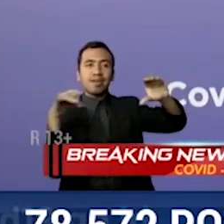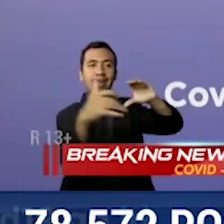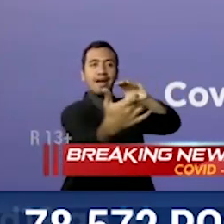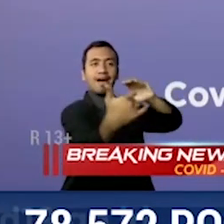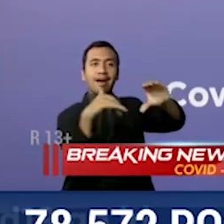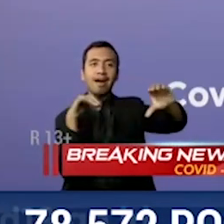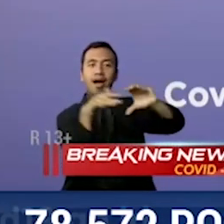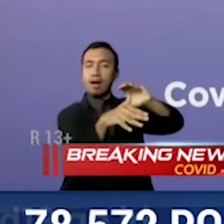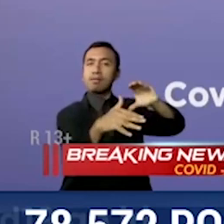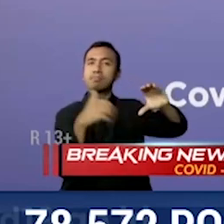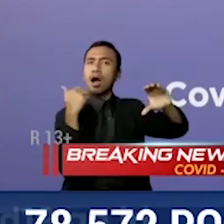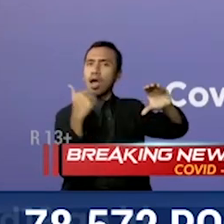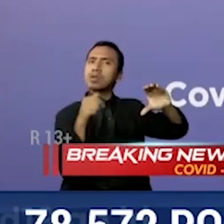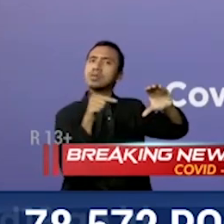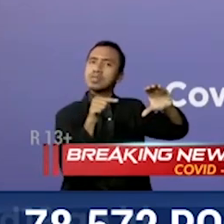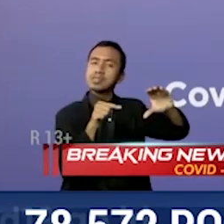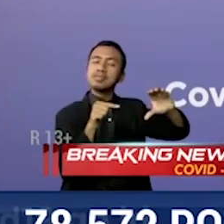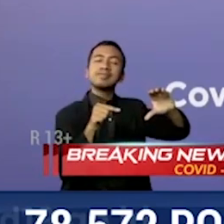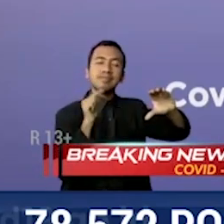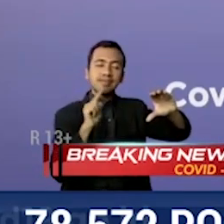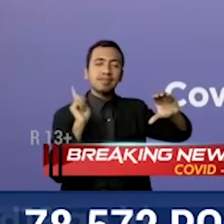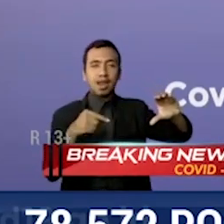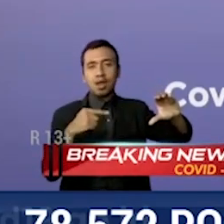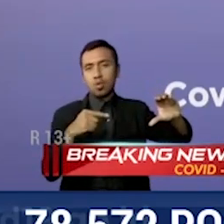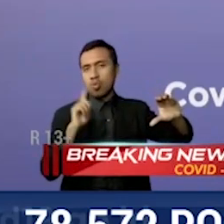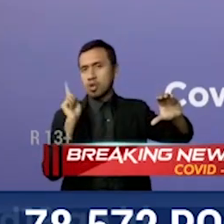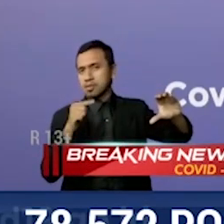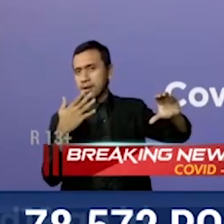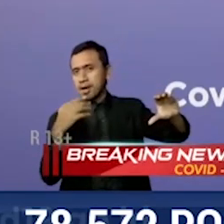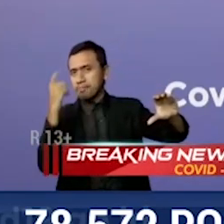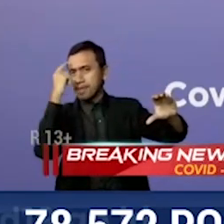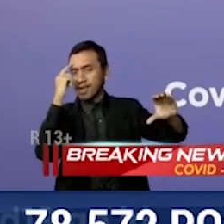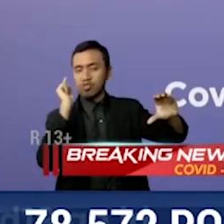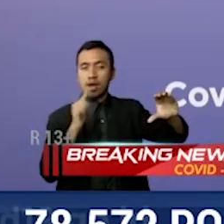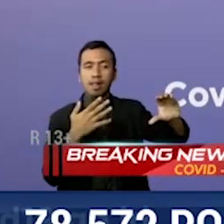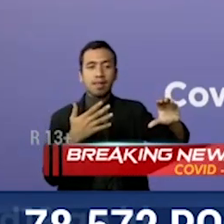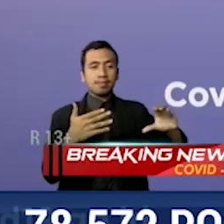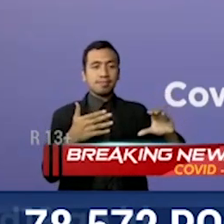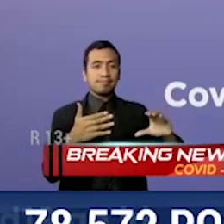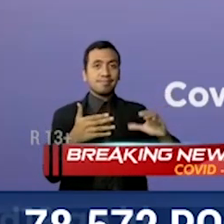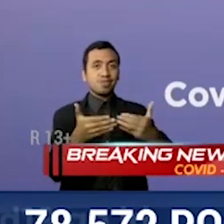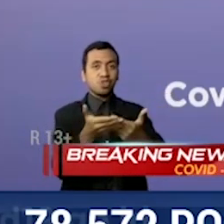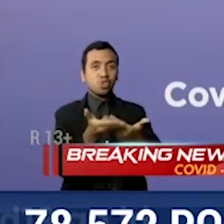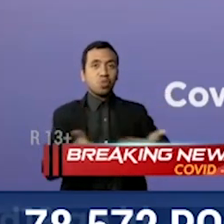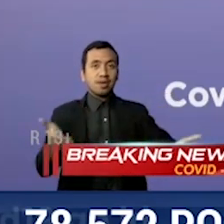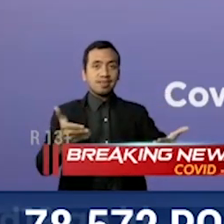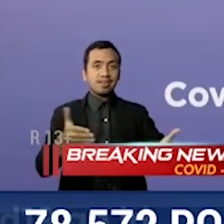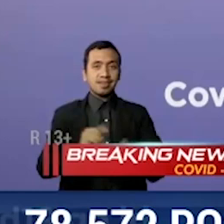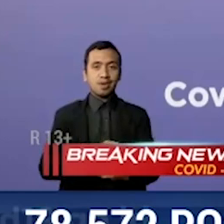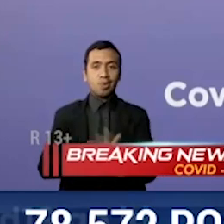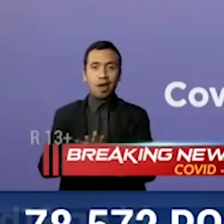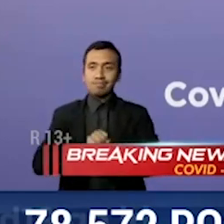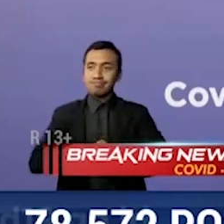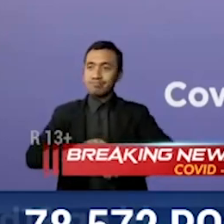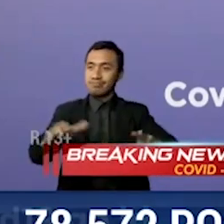dengan membiasakan diri untuk hal-hal yang mengurangi resiko penularan saudara-saudara